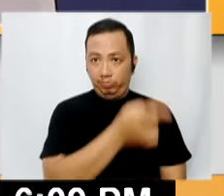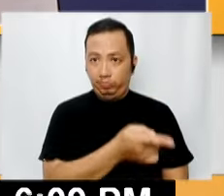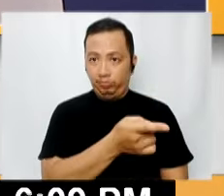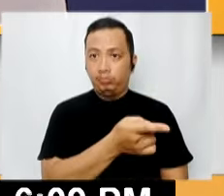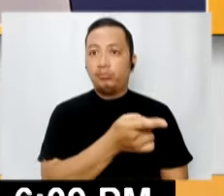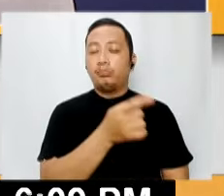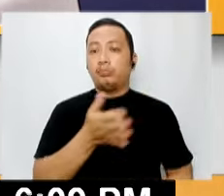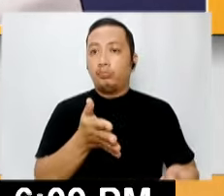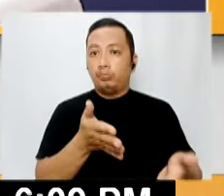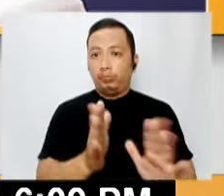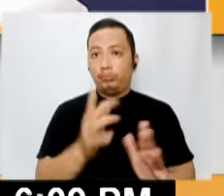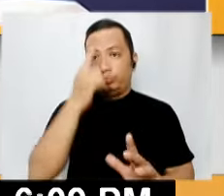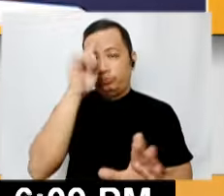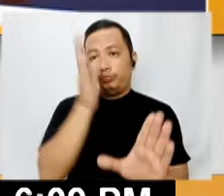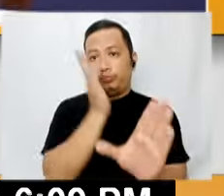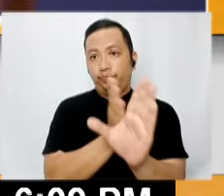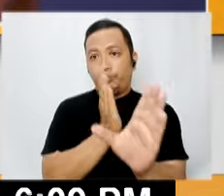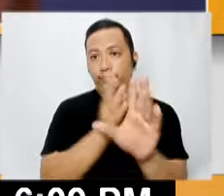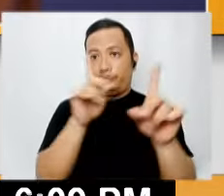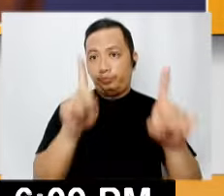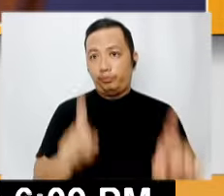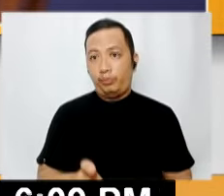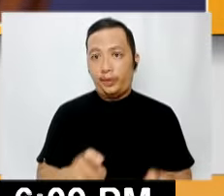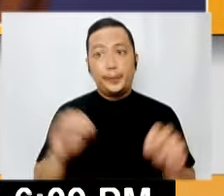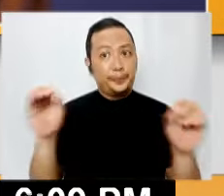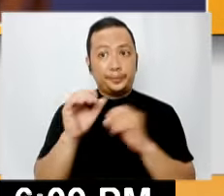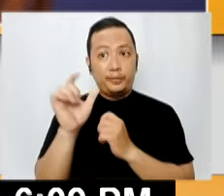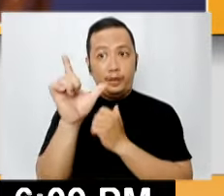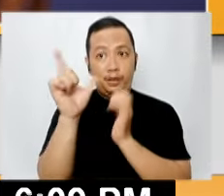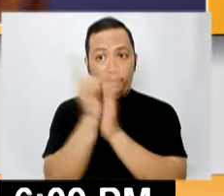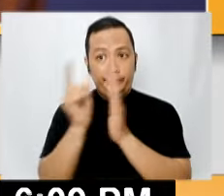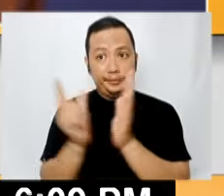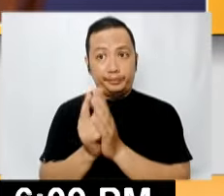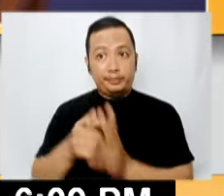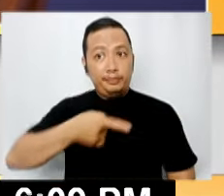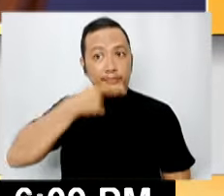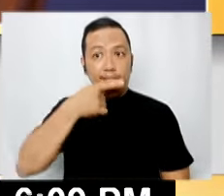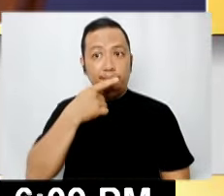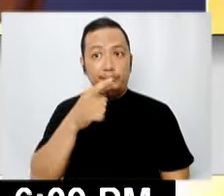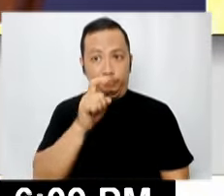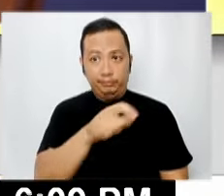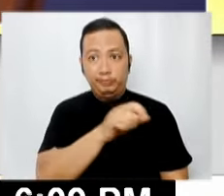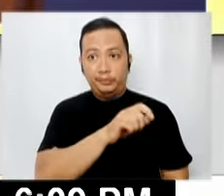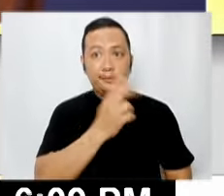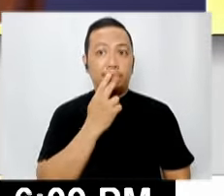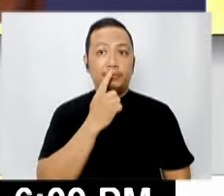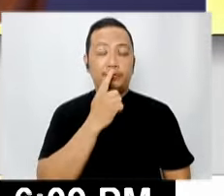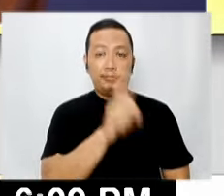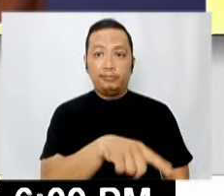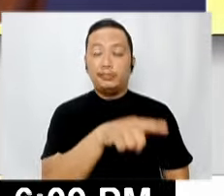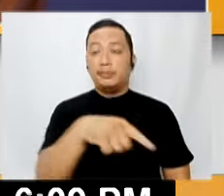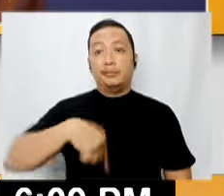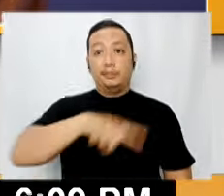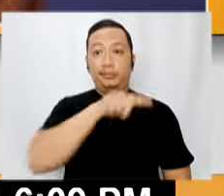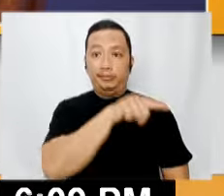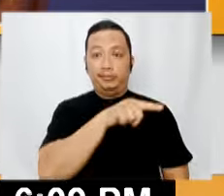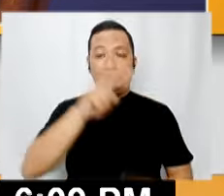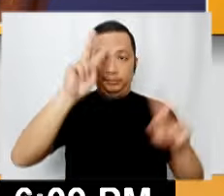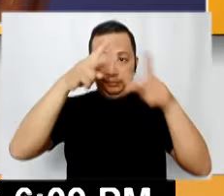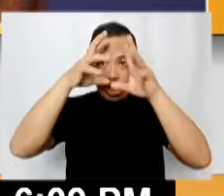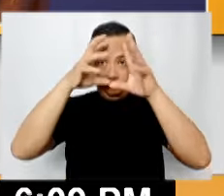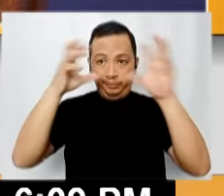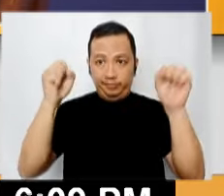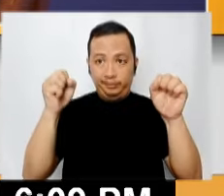test? Well, kami naman, dahil siya ang pangalawang pangulo, it is an unsolicited advice sa kanya,